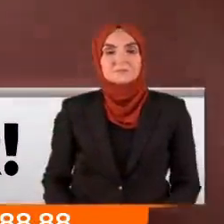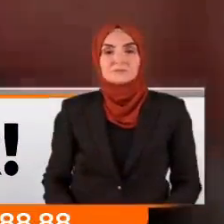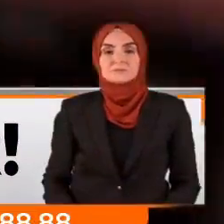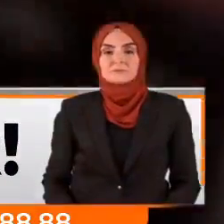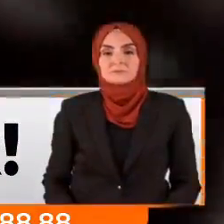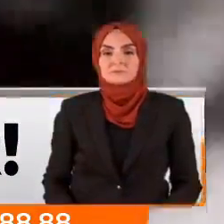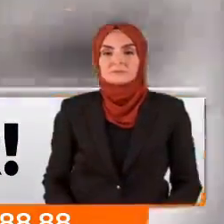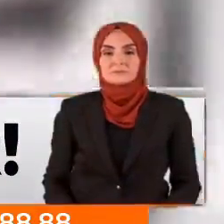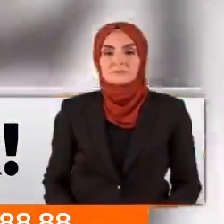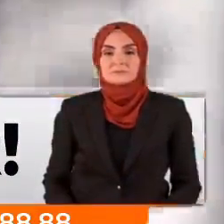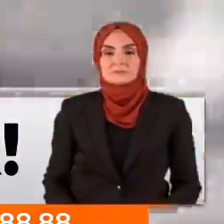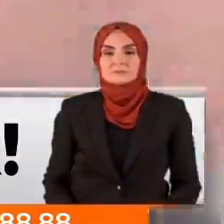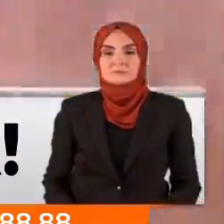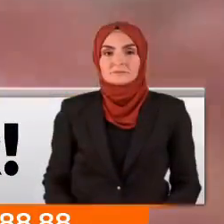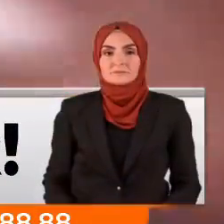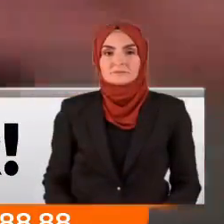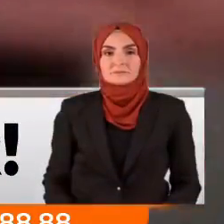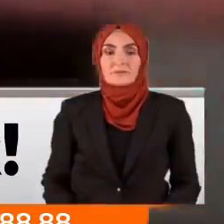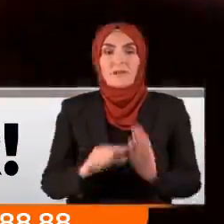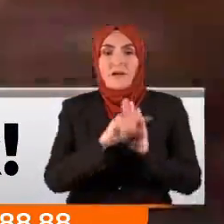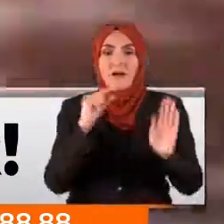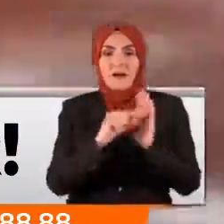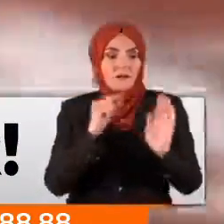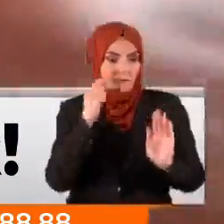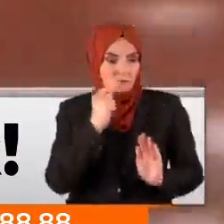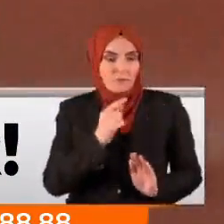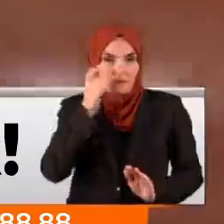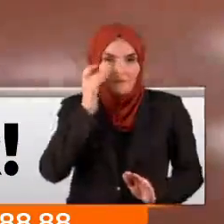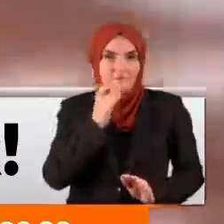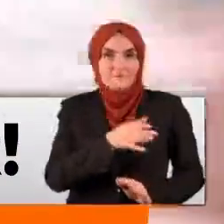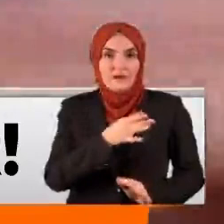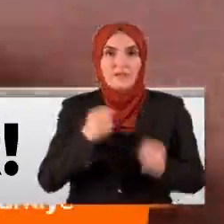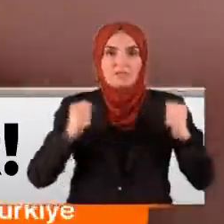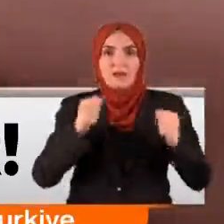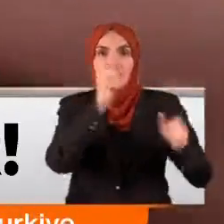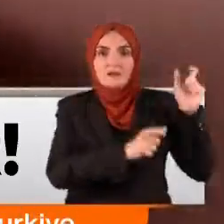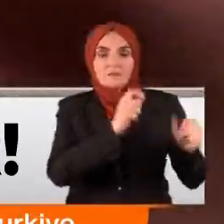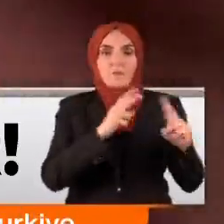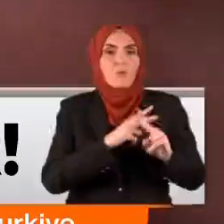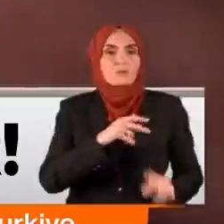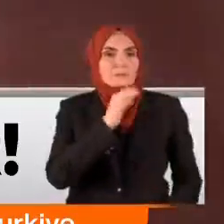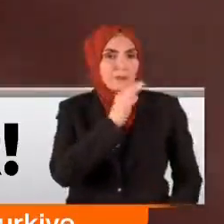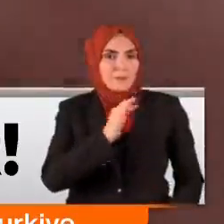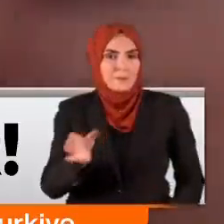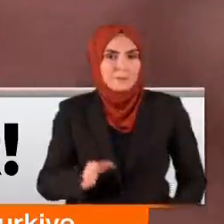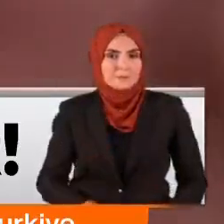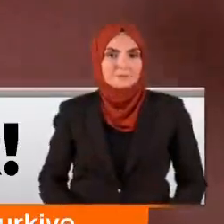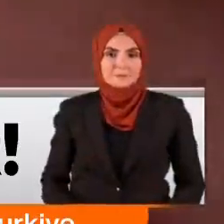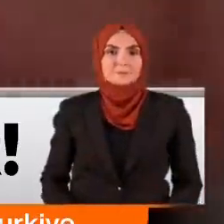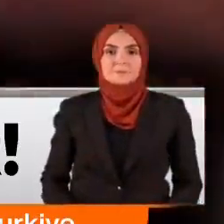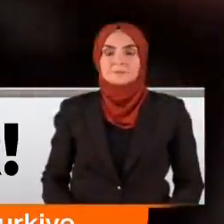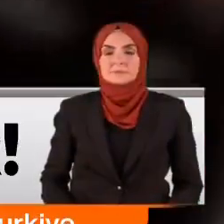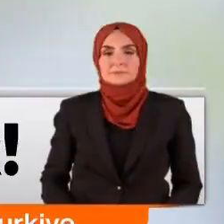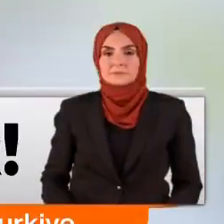Kur'an. Ayetleri fark eden bazı taraftarlar durumu polise bildirdi. Orada da var değil mi? Hepsi. Bu hep